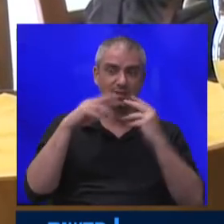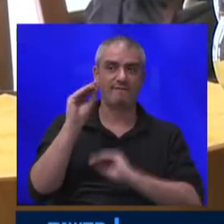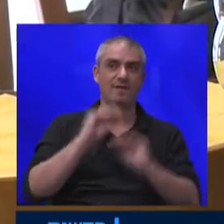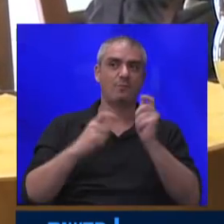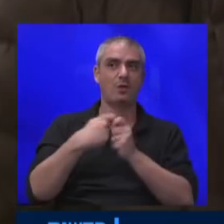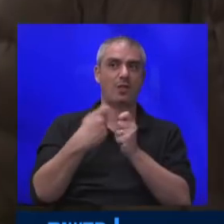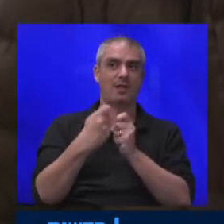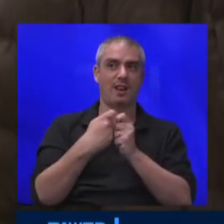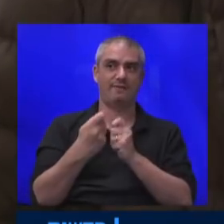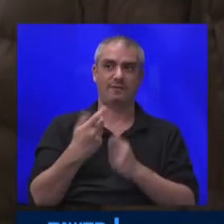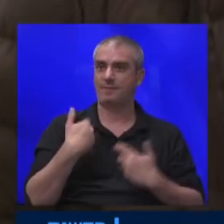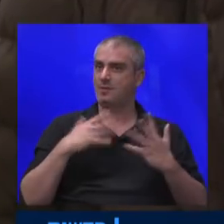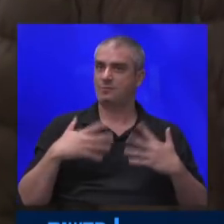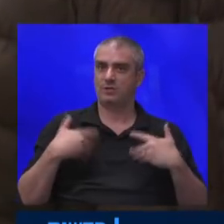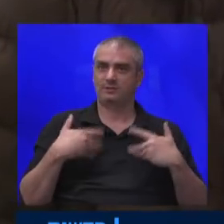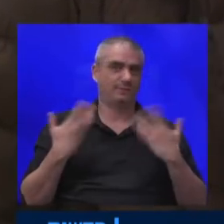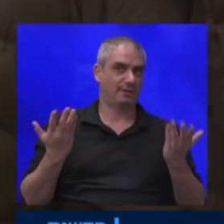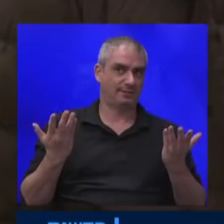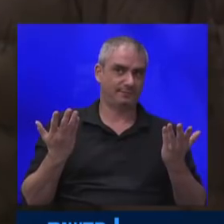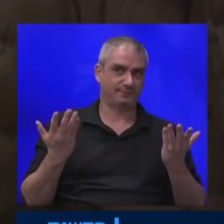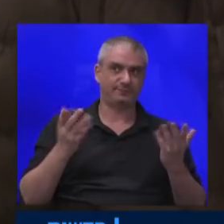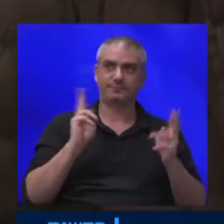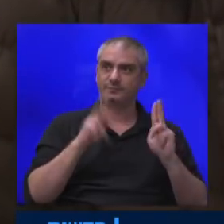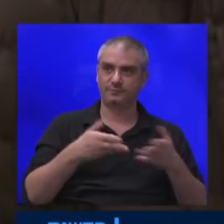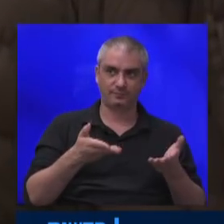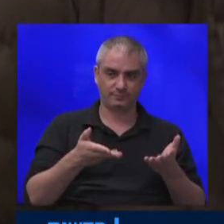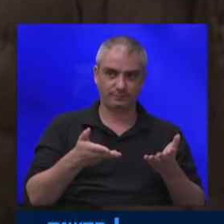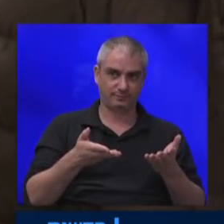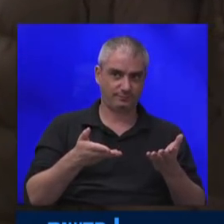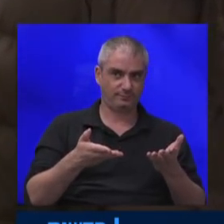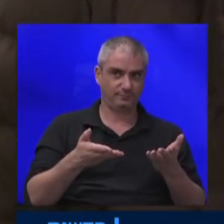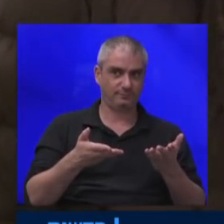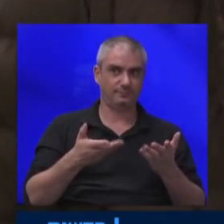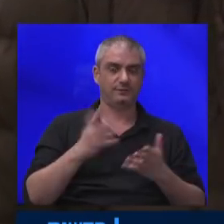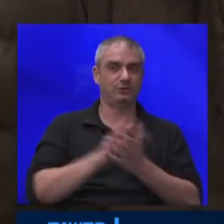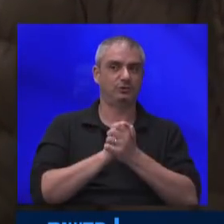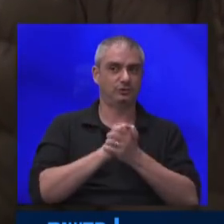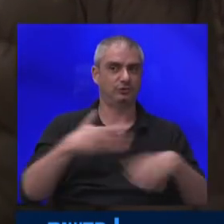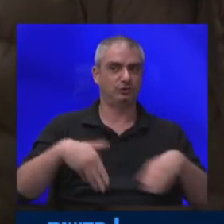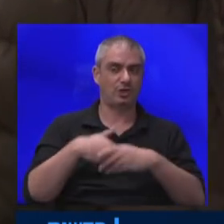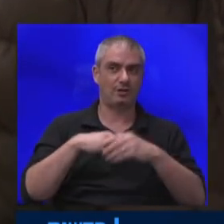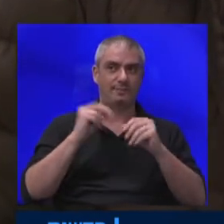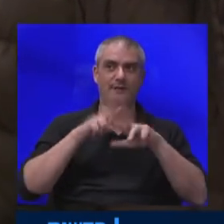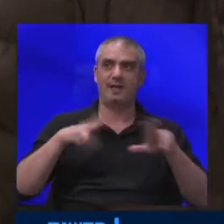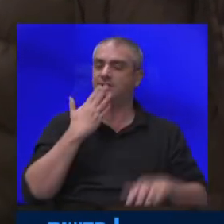שמחים שיש השלום עם ארץ ישראל,